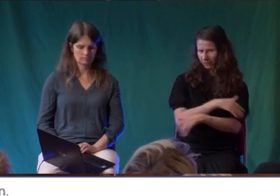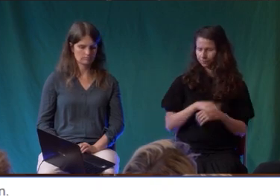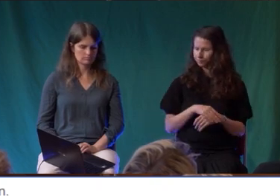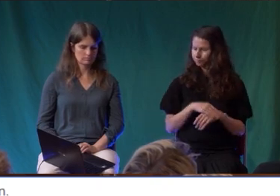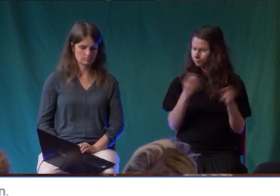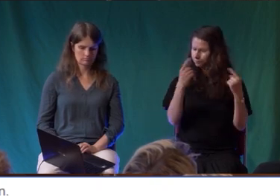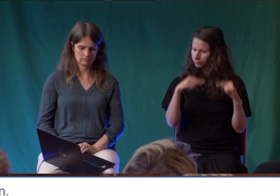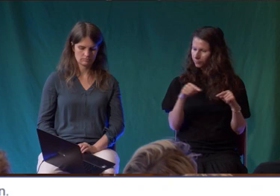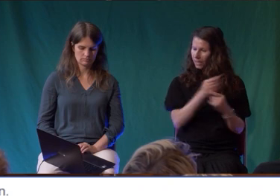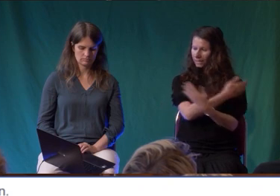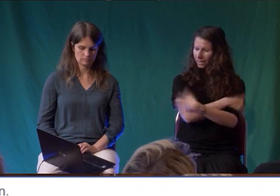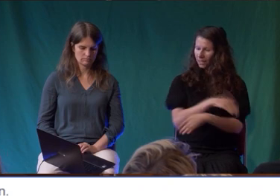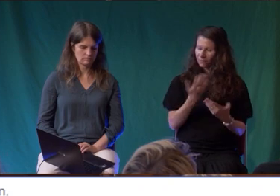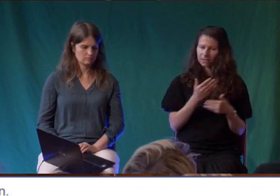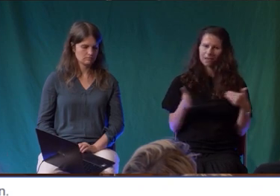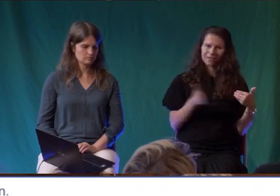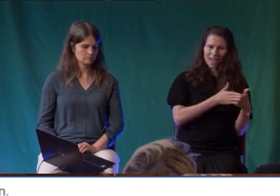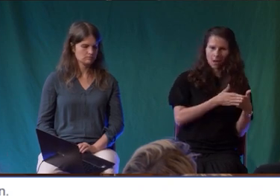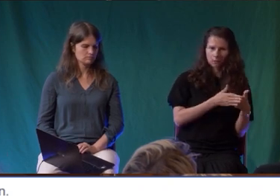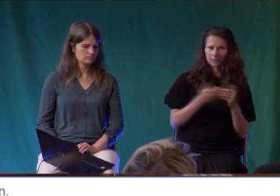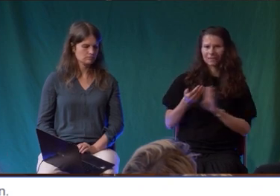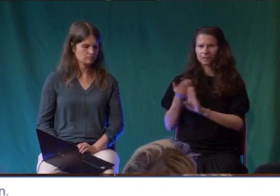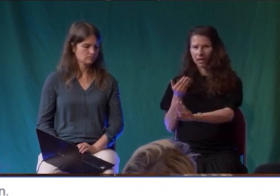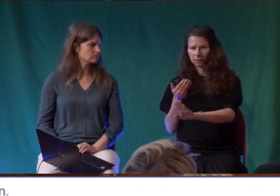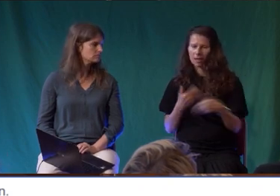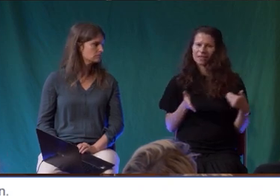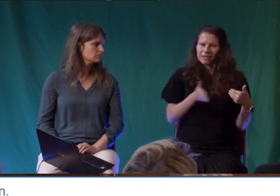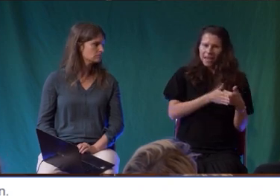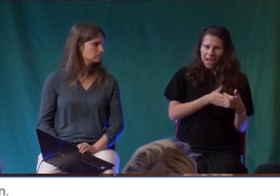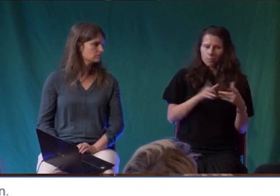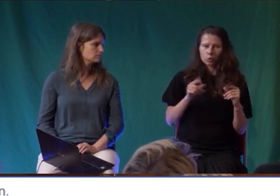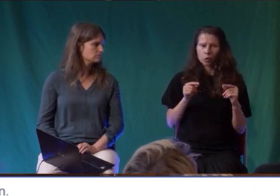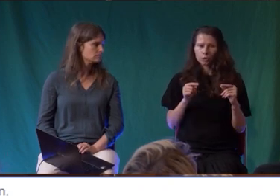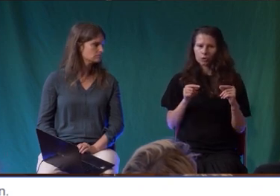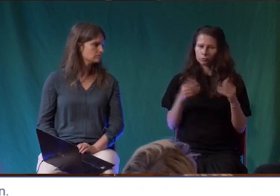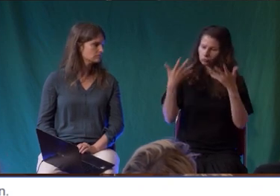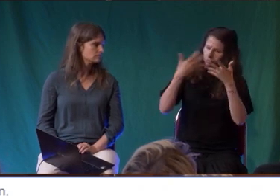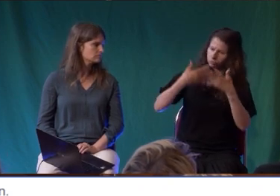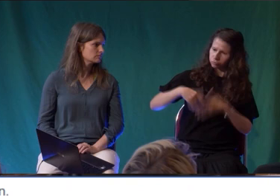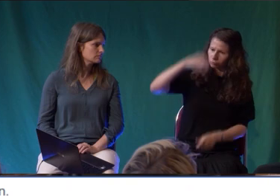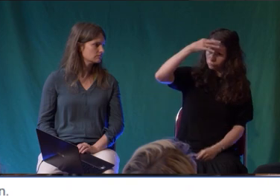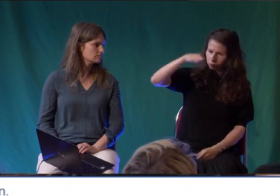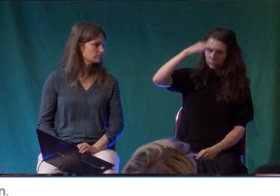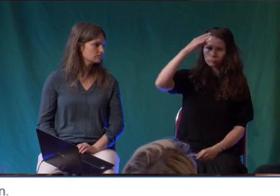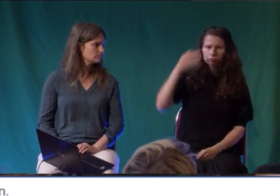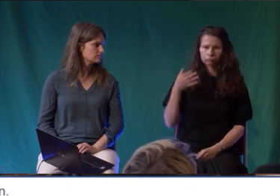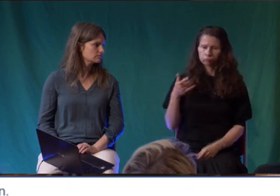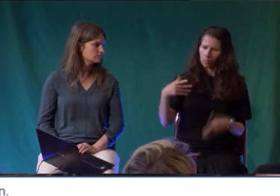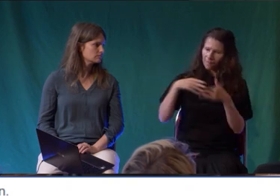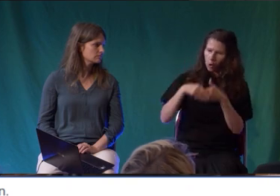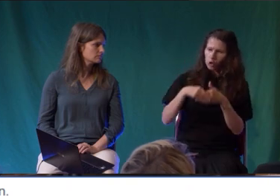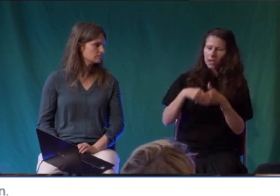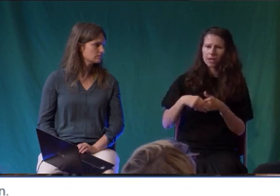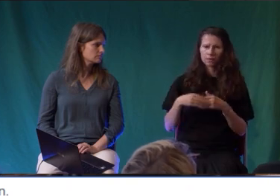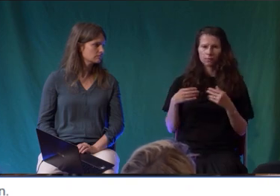Nähe und Distanz Nähe meint wie gut man sich versteht ob man miteinander befreundet ist ob ne